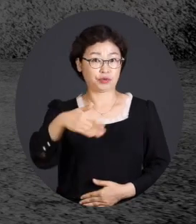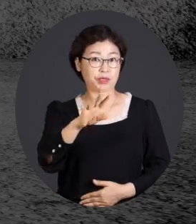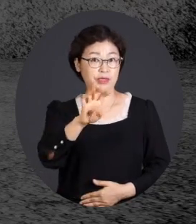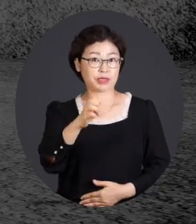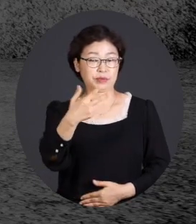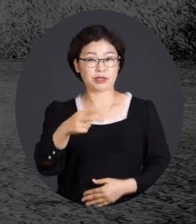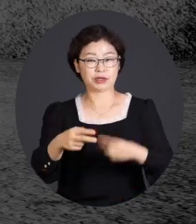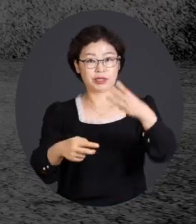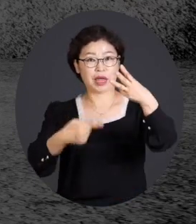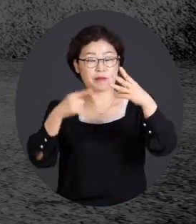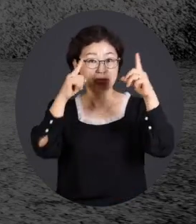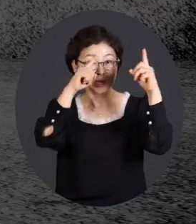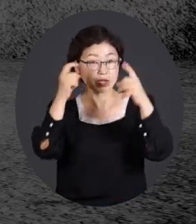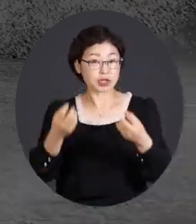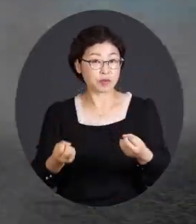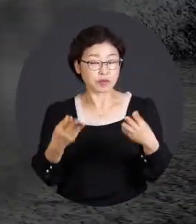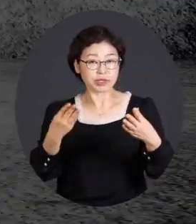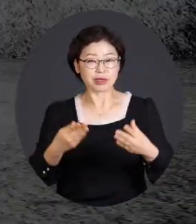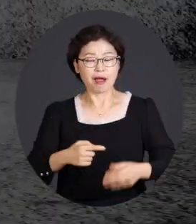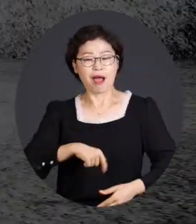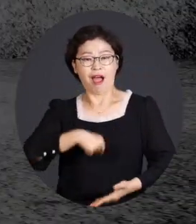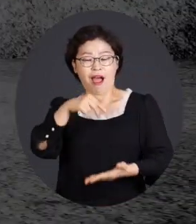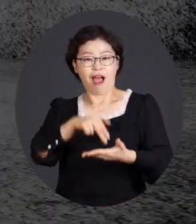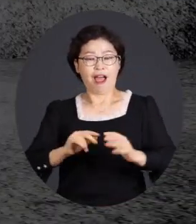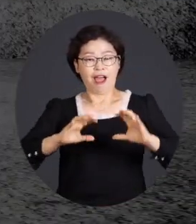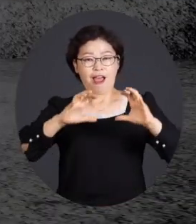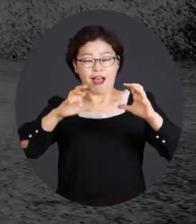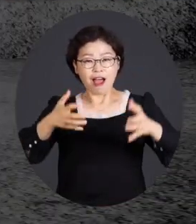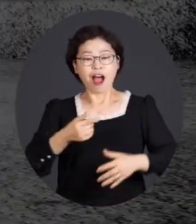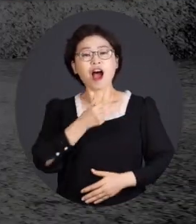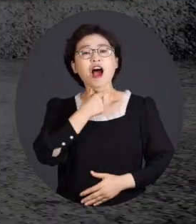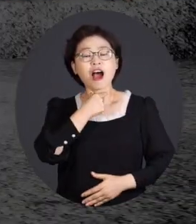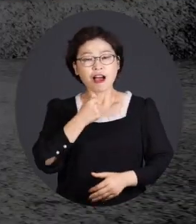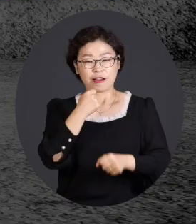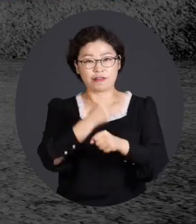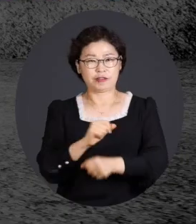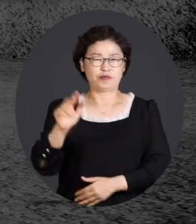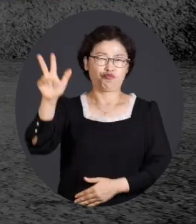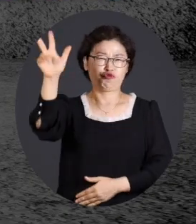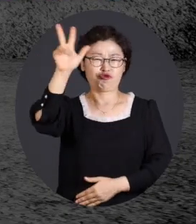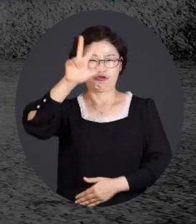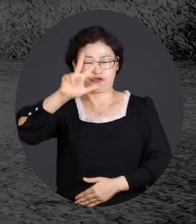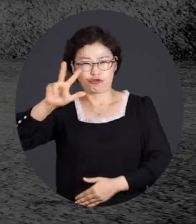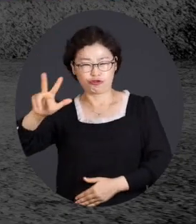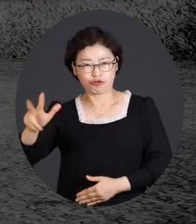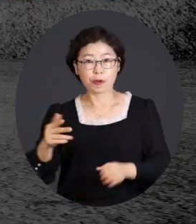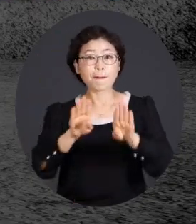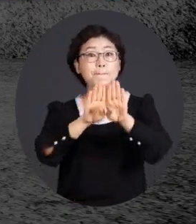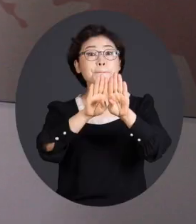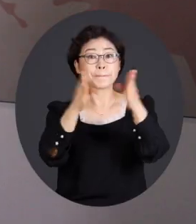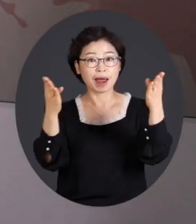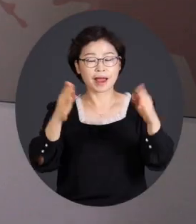1947년 3.1절 기념식은 자주 독립국가 건설에 열망을 담아 전국적으로 열렸습니다.